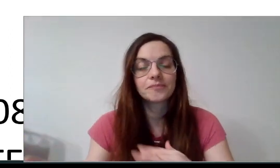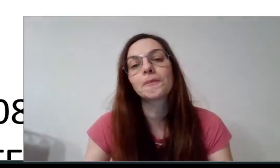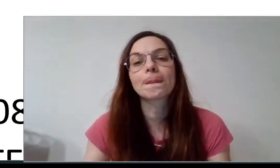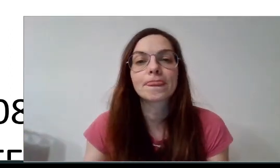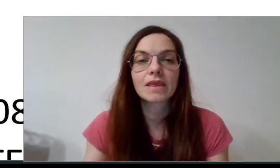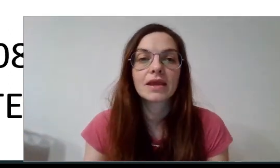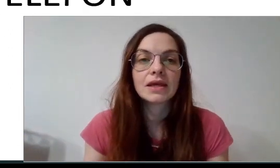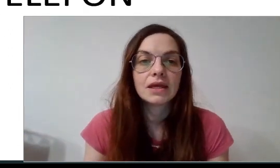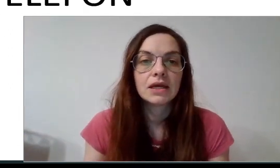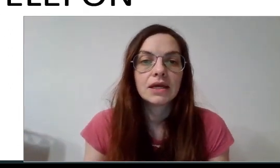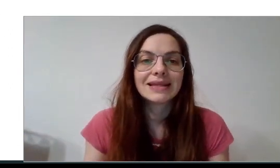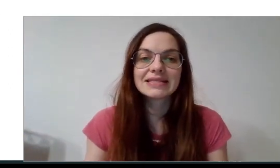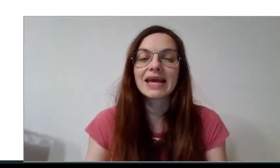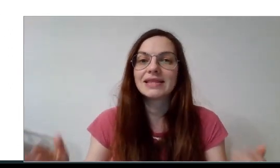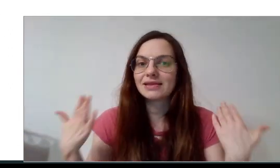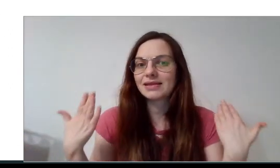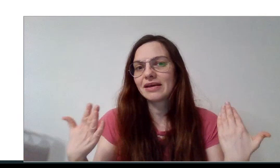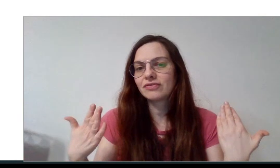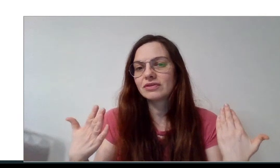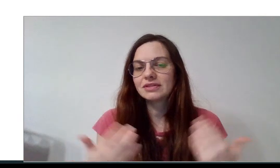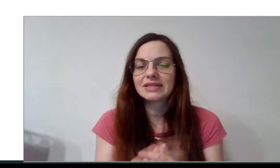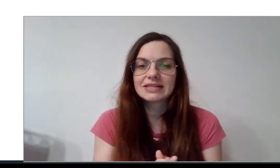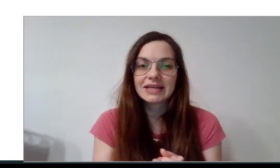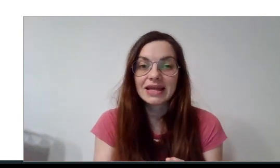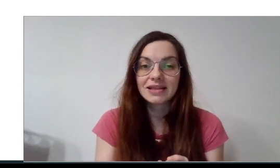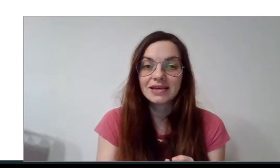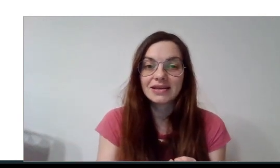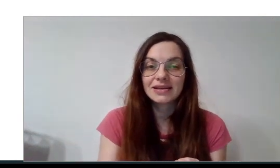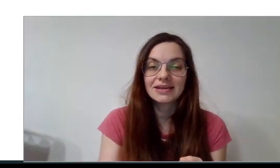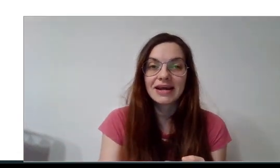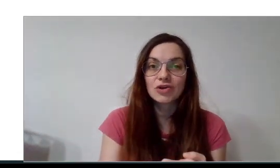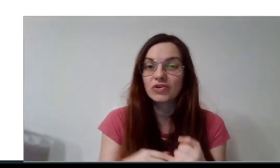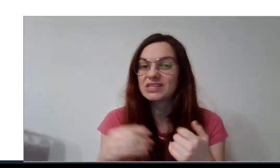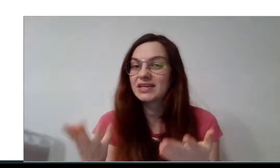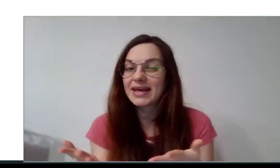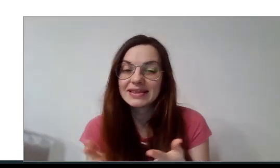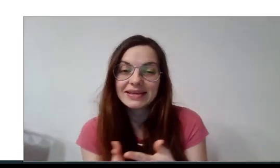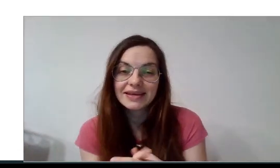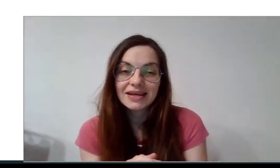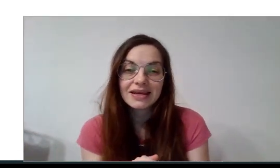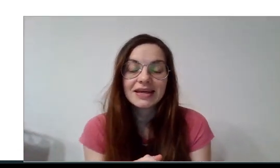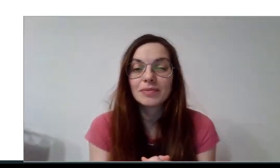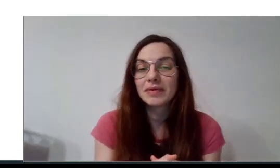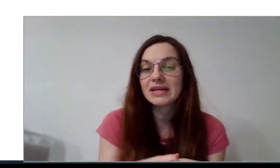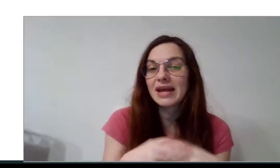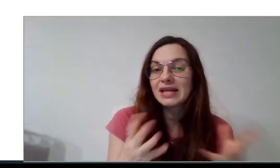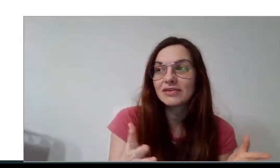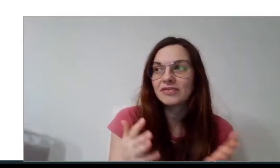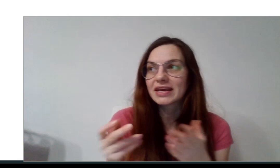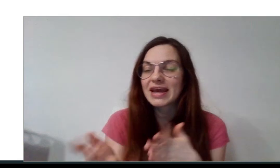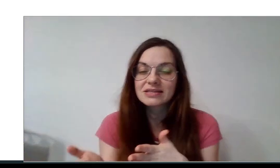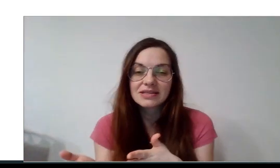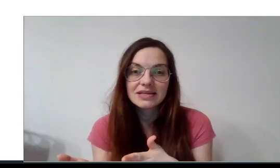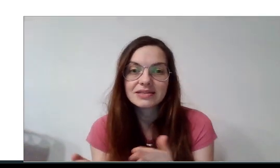mal? Das Handy, telefon. Das Handy, ein neues Handy. Ich habe mein